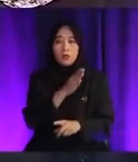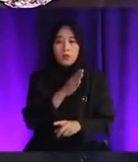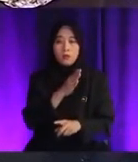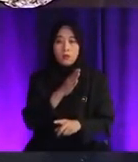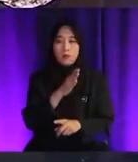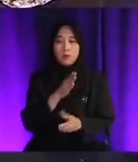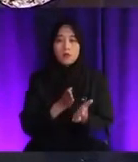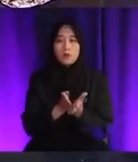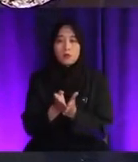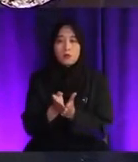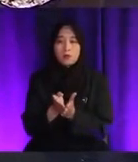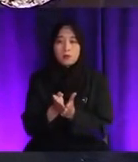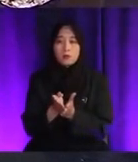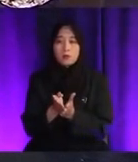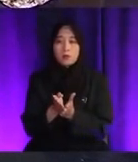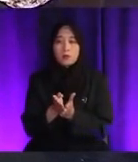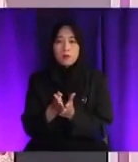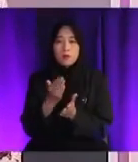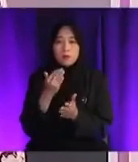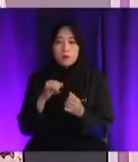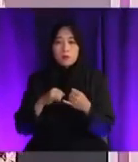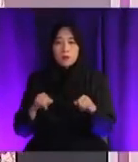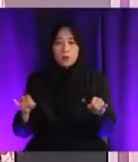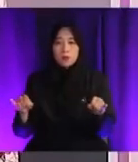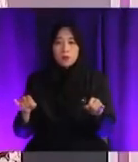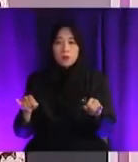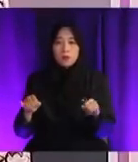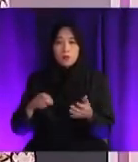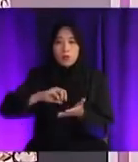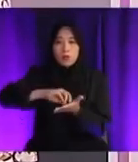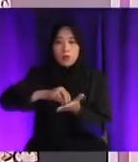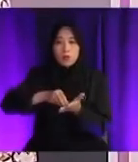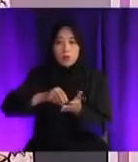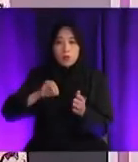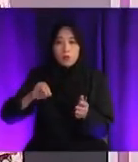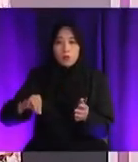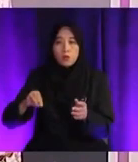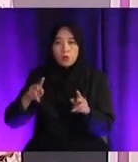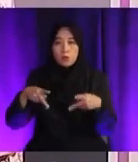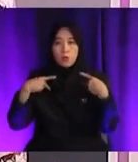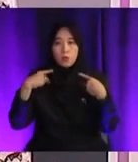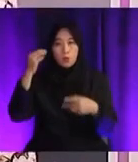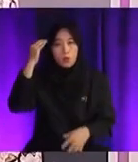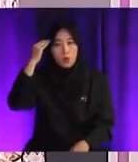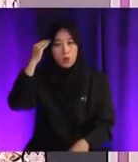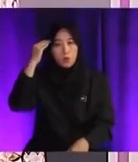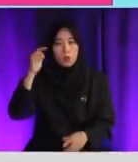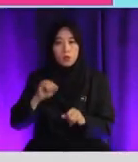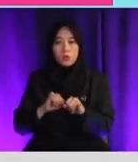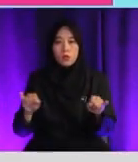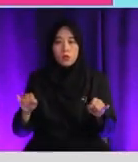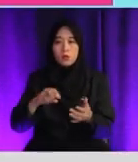Okey, kita terus. Boleh, cikgu. Okey, jenis suis pula, murid perlu tahu tiga jenis suis. Yang pertama adalah